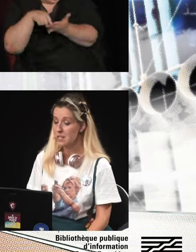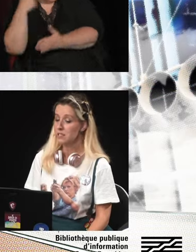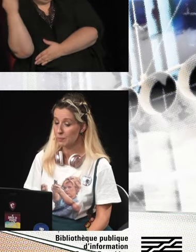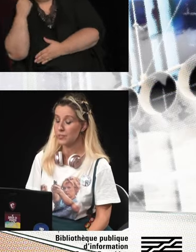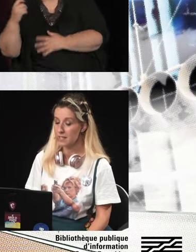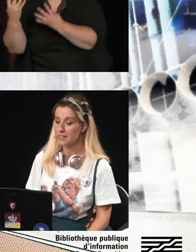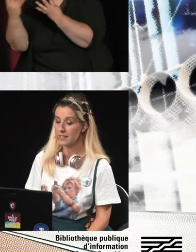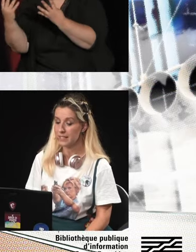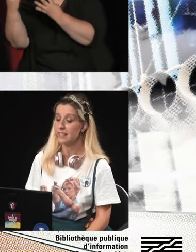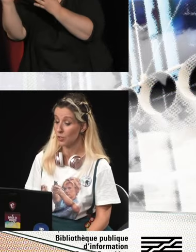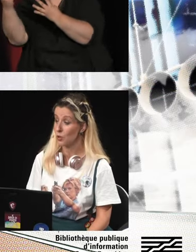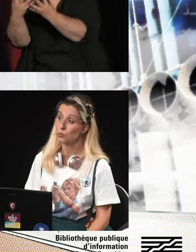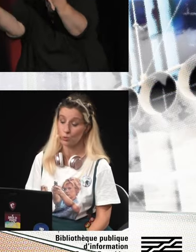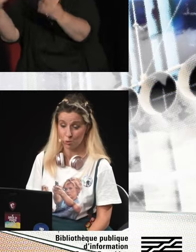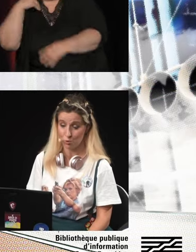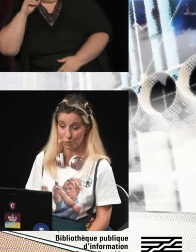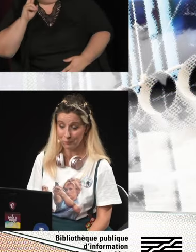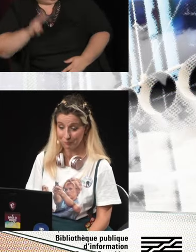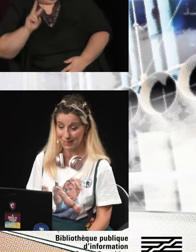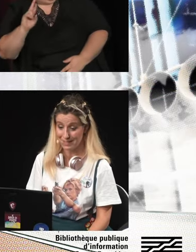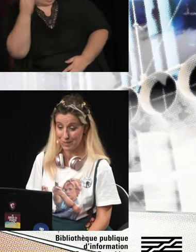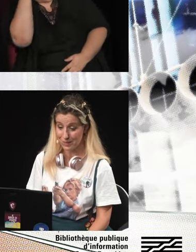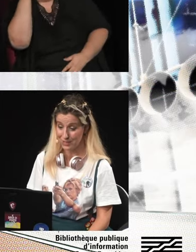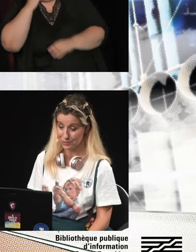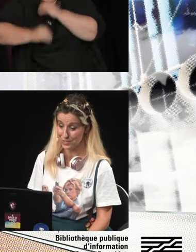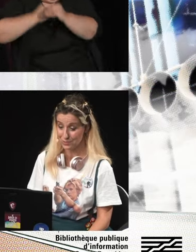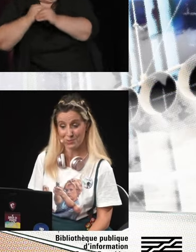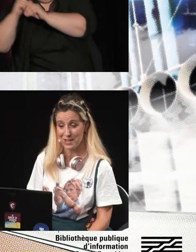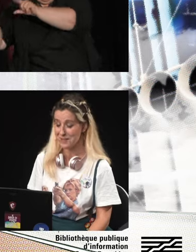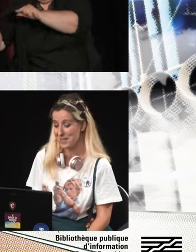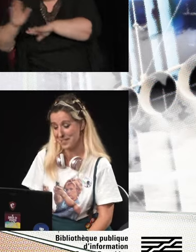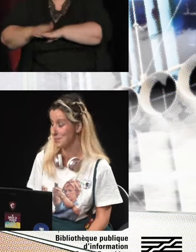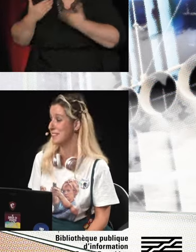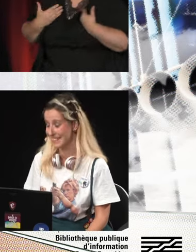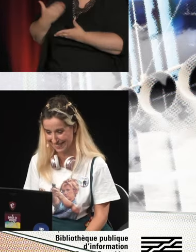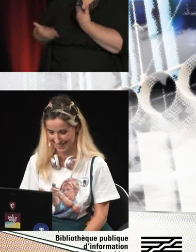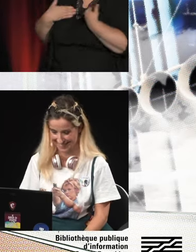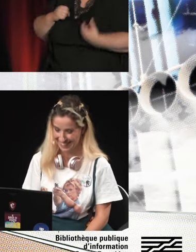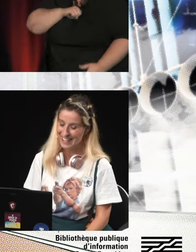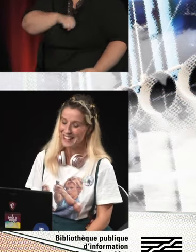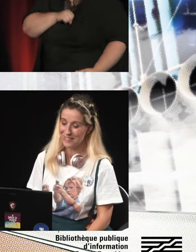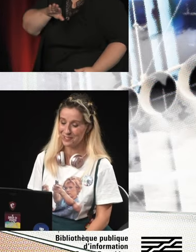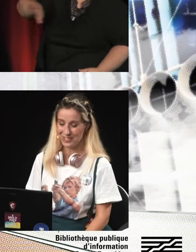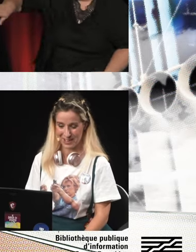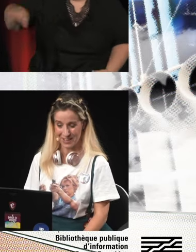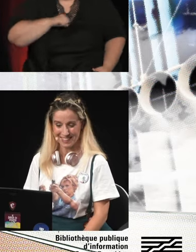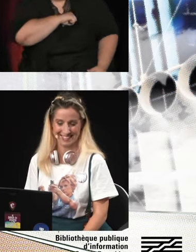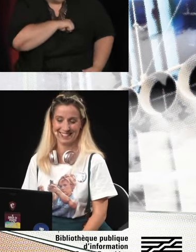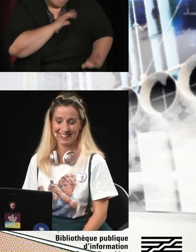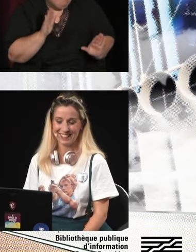rang qui possède l'intégralité des records du monde sur ce jeu. Et c'est même pas lui qui est sur scène ce soir, mais voilà, désolé. Hein. Mais